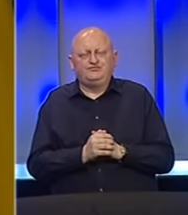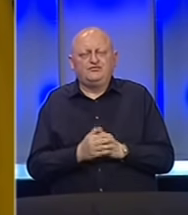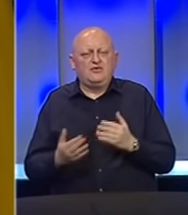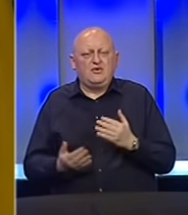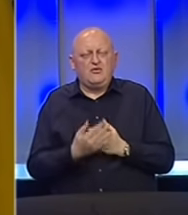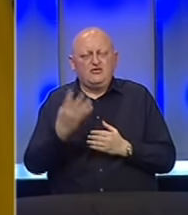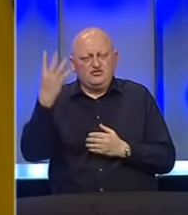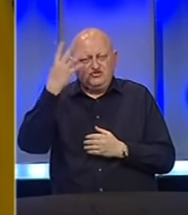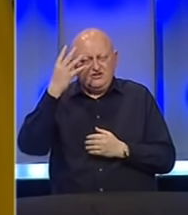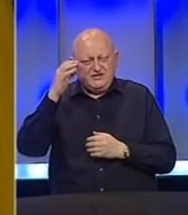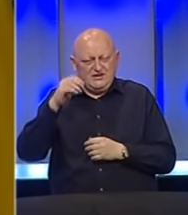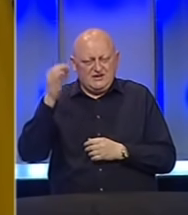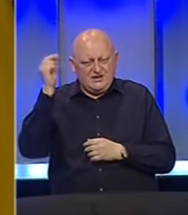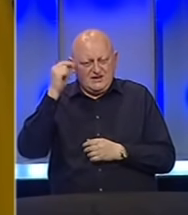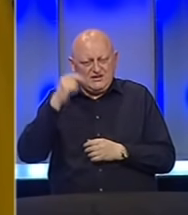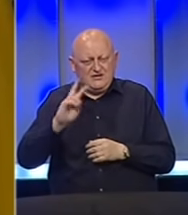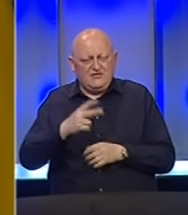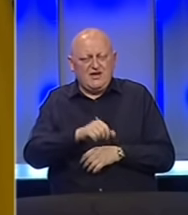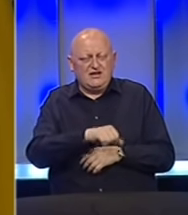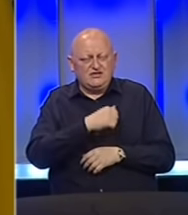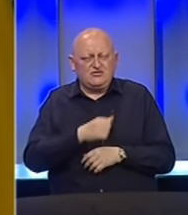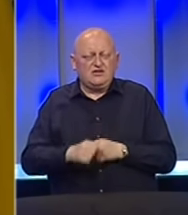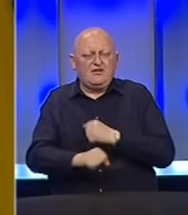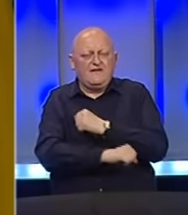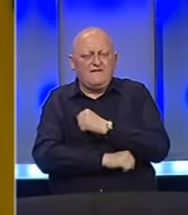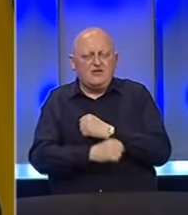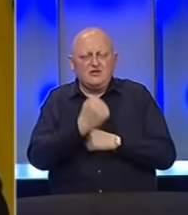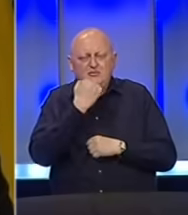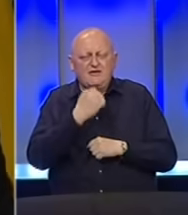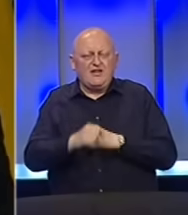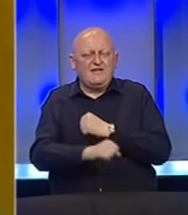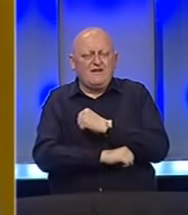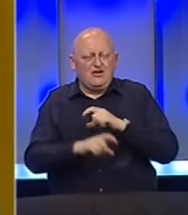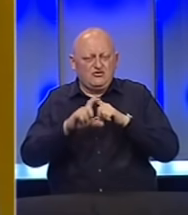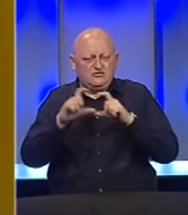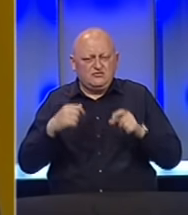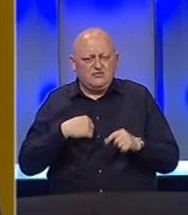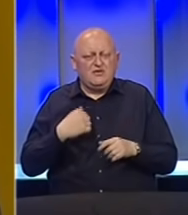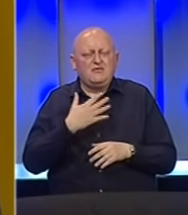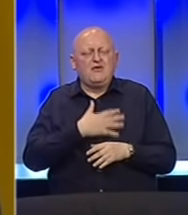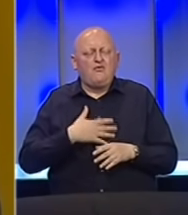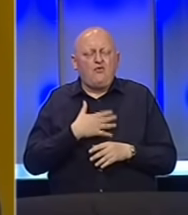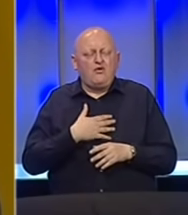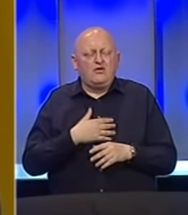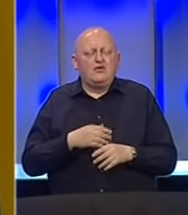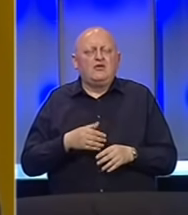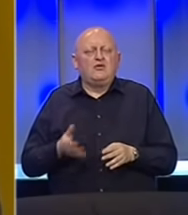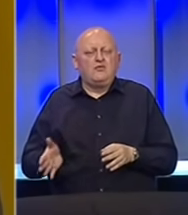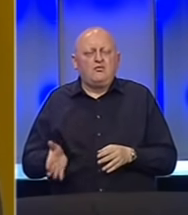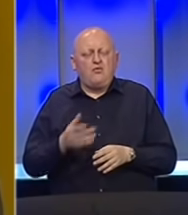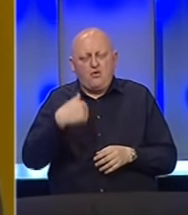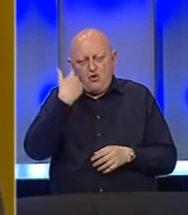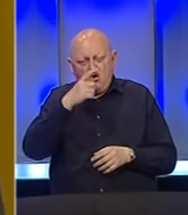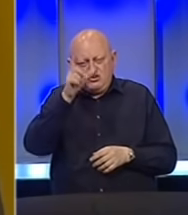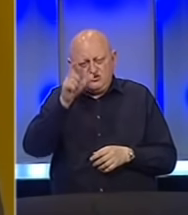ponavljao 4. razred, 12 godina studirao na privatnom fakultetu. Voljeli bismo da su poslali